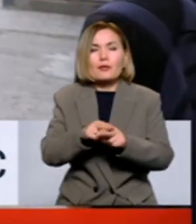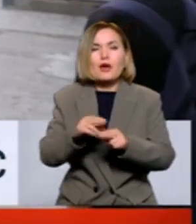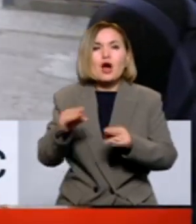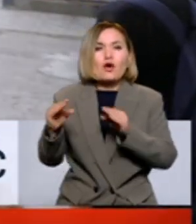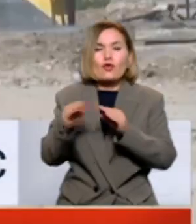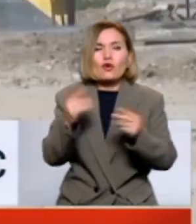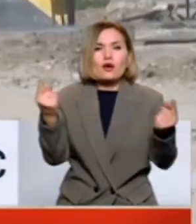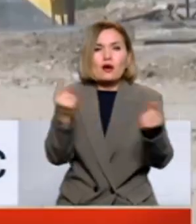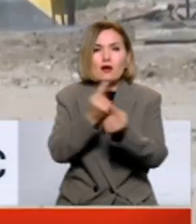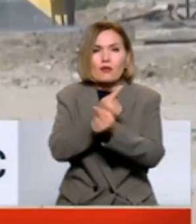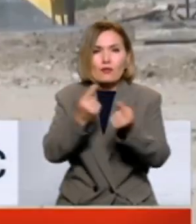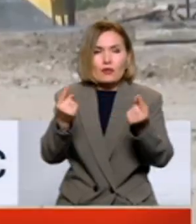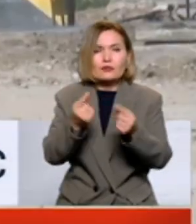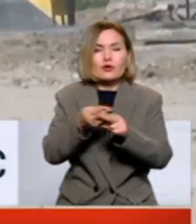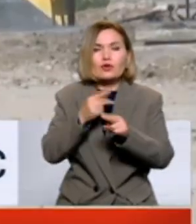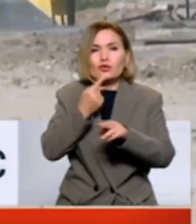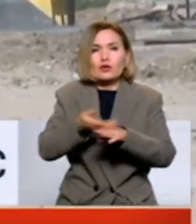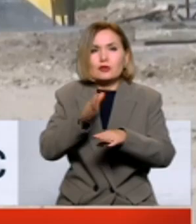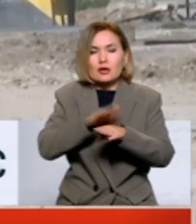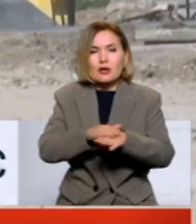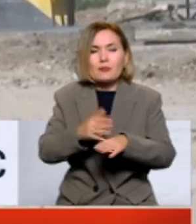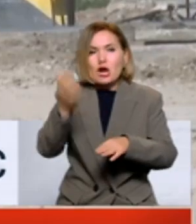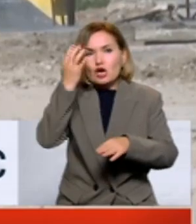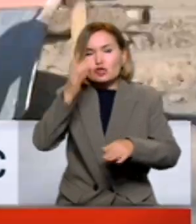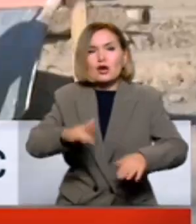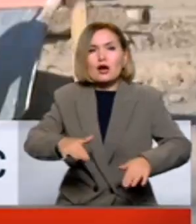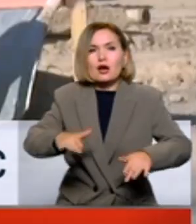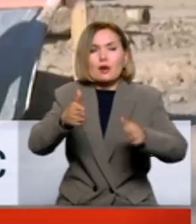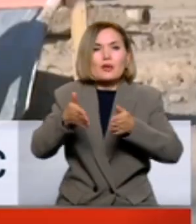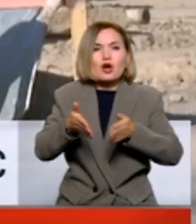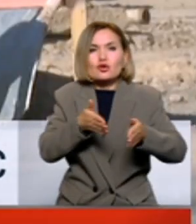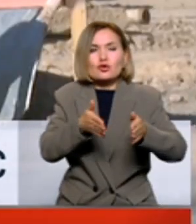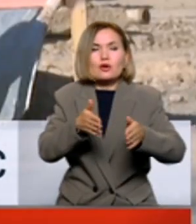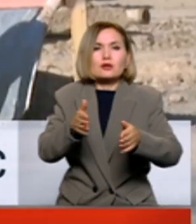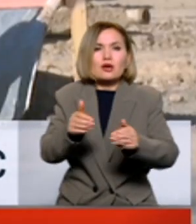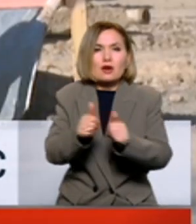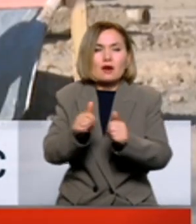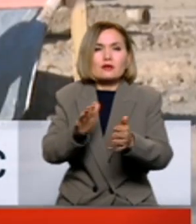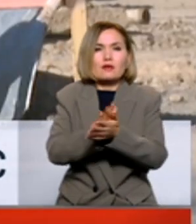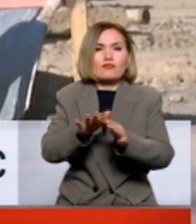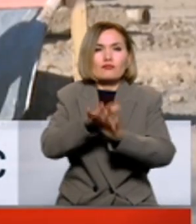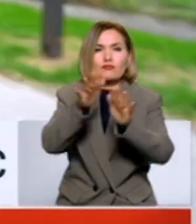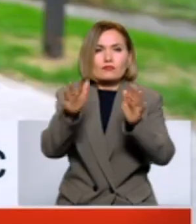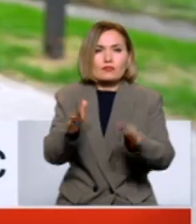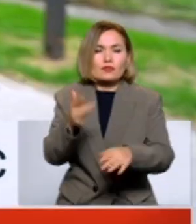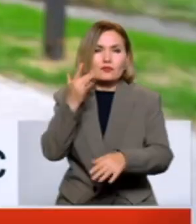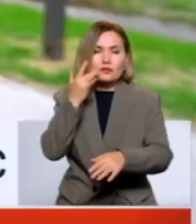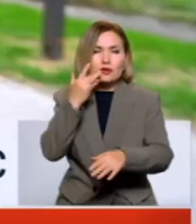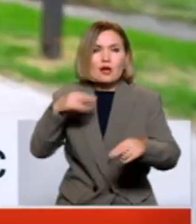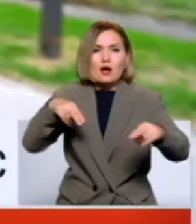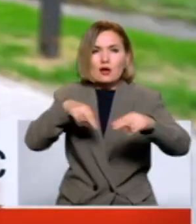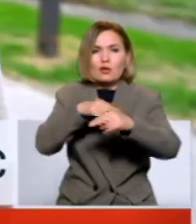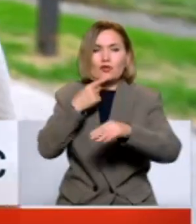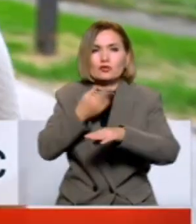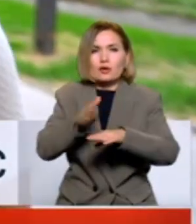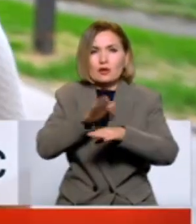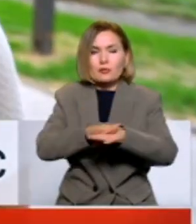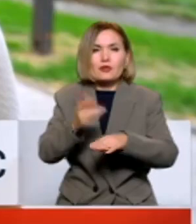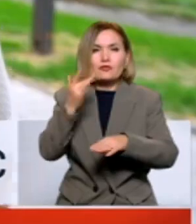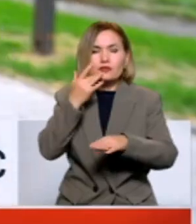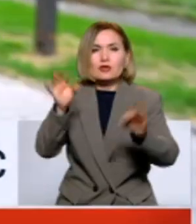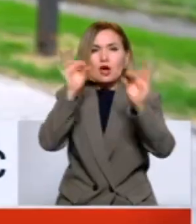ауыр техникалардың арасымен әрең өтеді. Шаң-тозаң, жол жиектері үйілген тас пен бетонға толы. Осы бізде неге екенін білмеймін, күзде